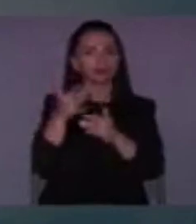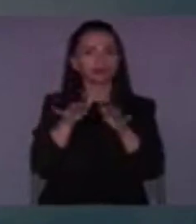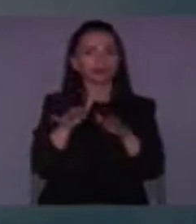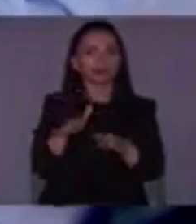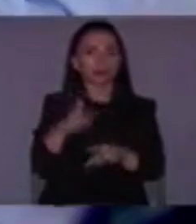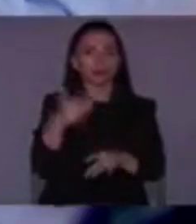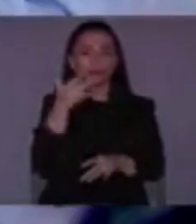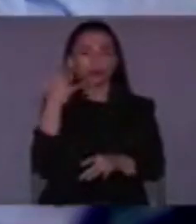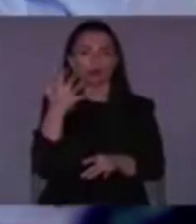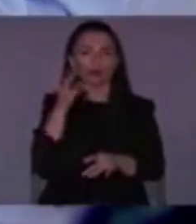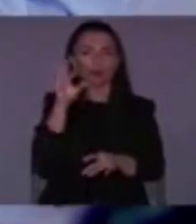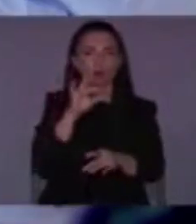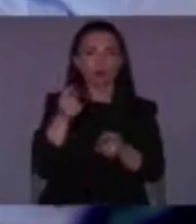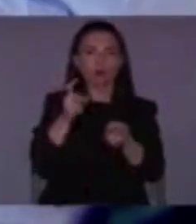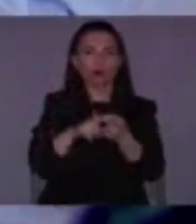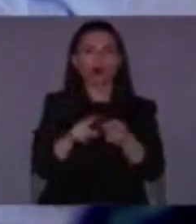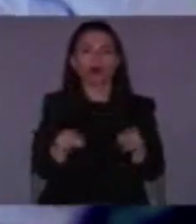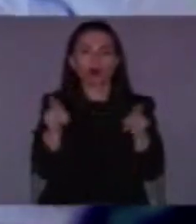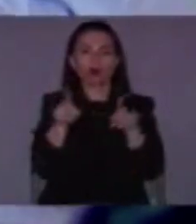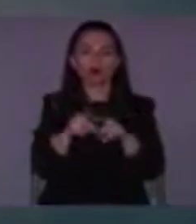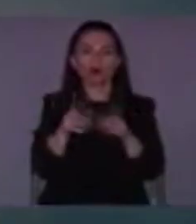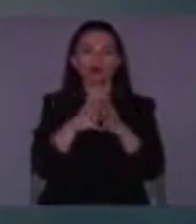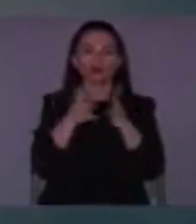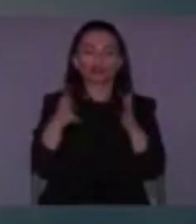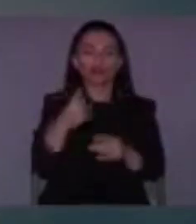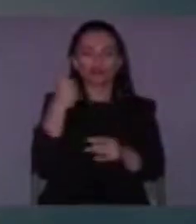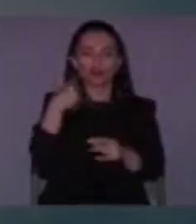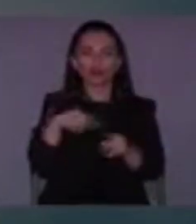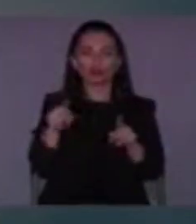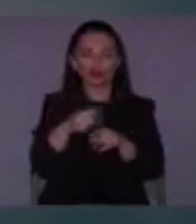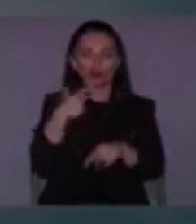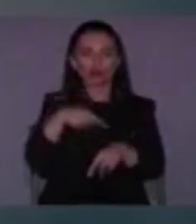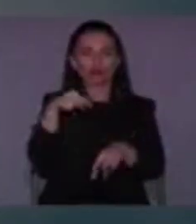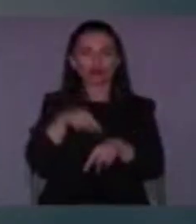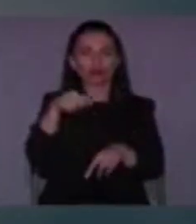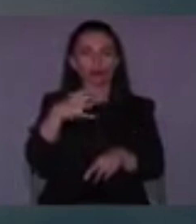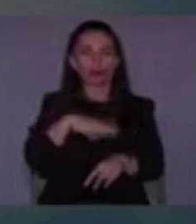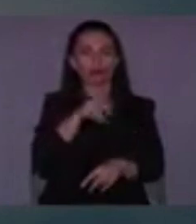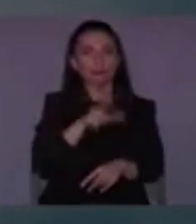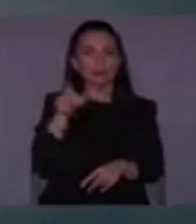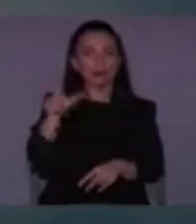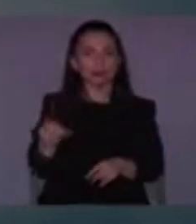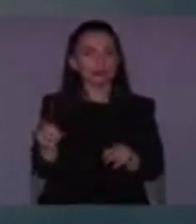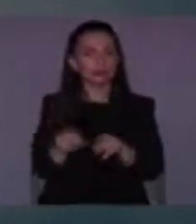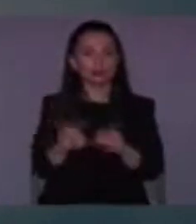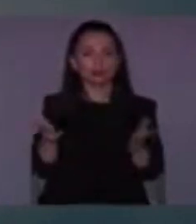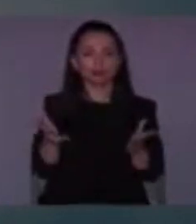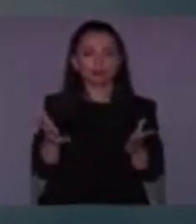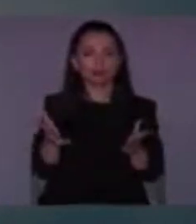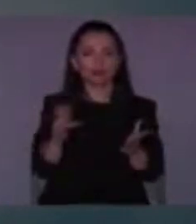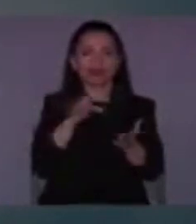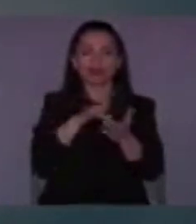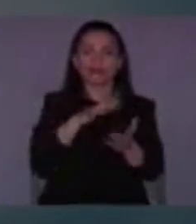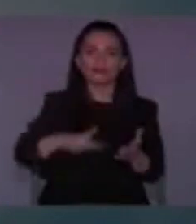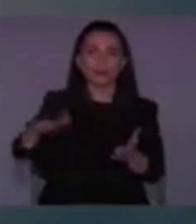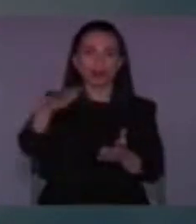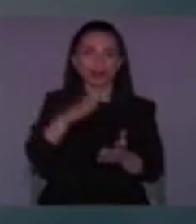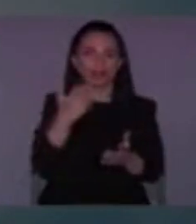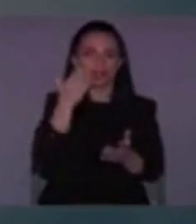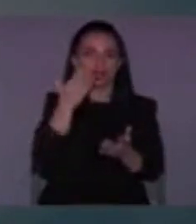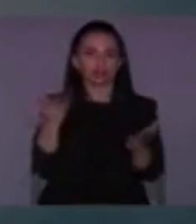პოლიტიკური ამბიციებიც, აგრეთვე დიდი ვალდებულების გრძნობა თბილისელების პრინციპში, მთელი ქვეყნის